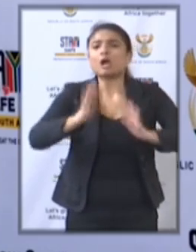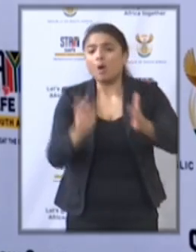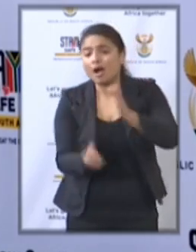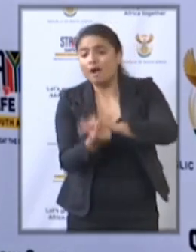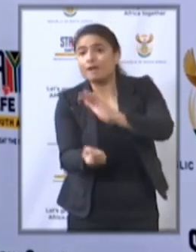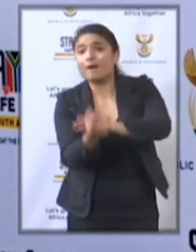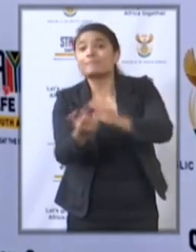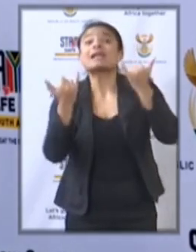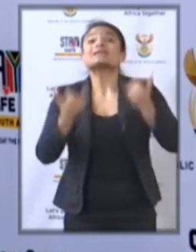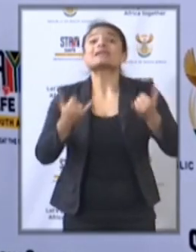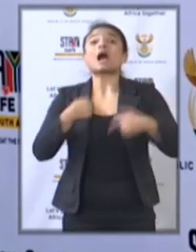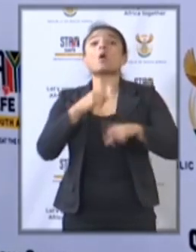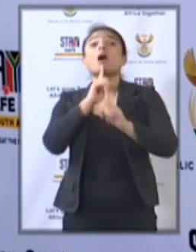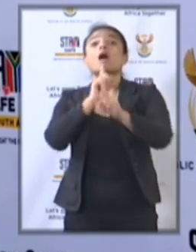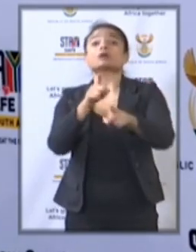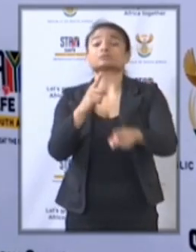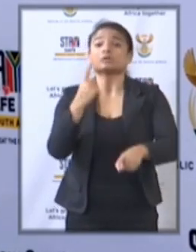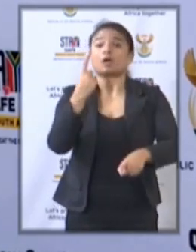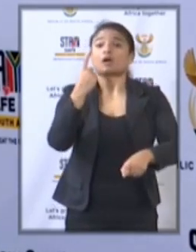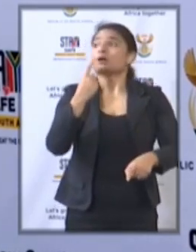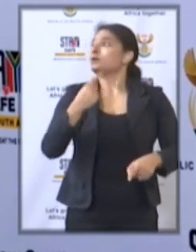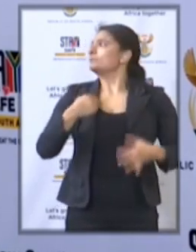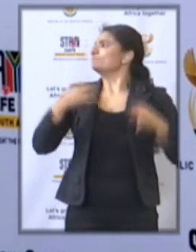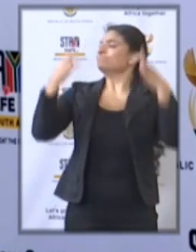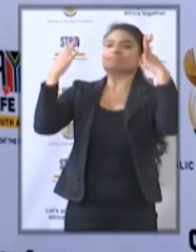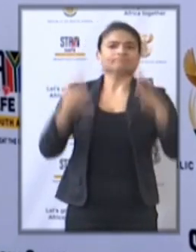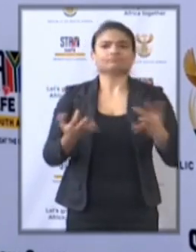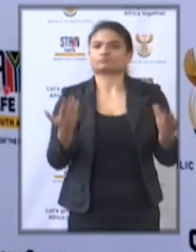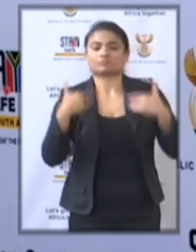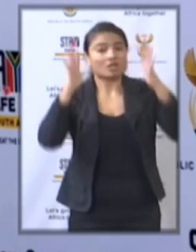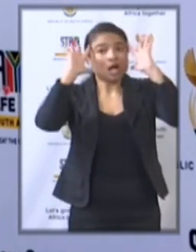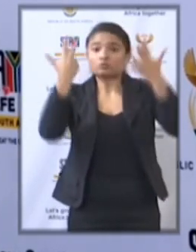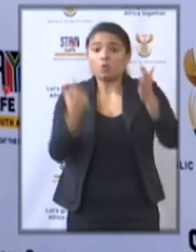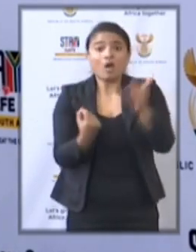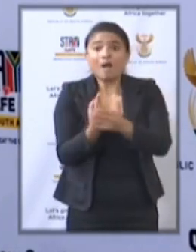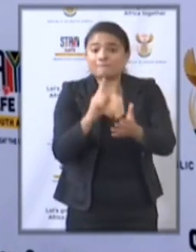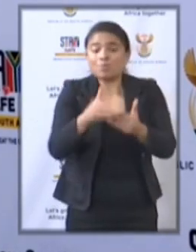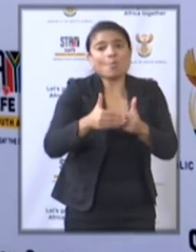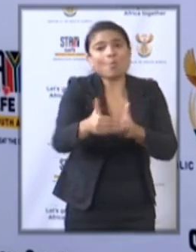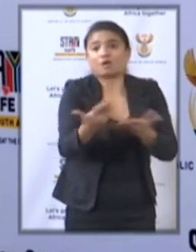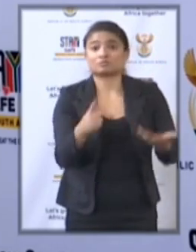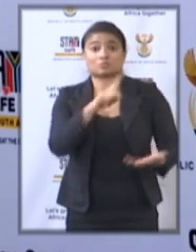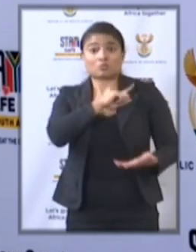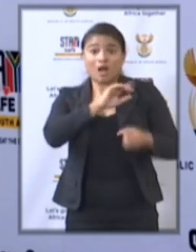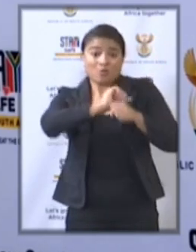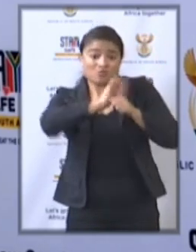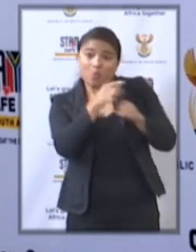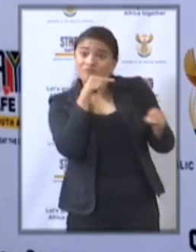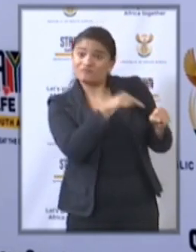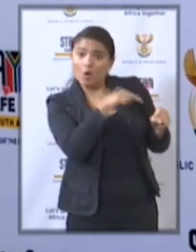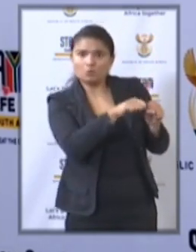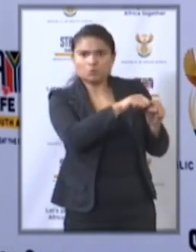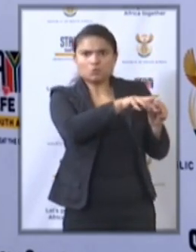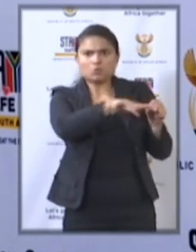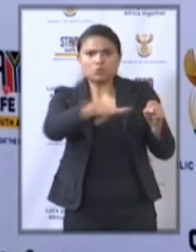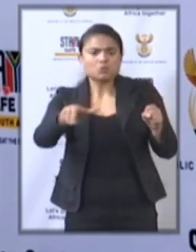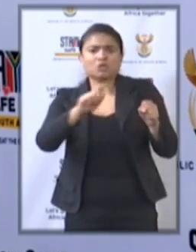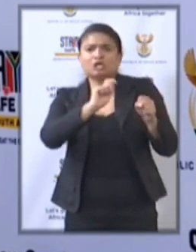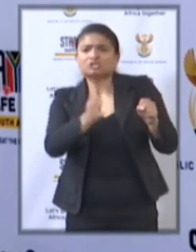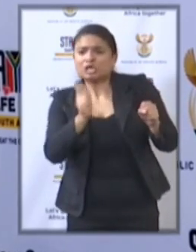kogcina kwenzakaleni ngoba lo mthakathi walesifo asimazi ukuthi kothi kuphela